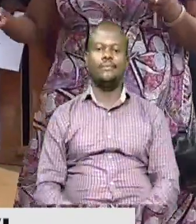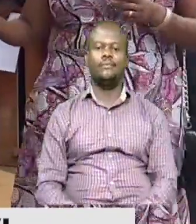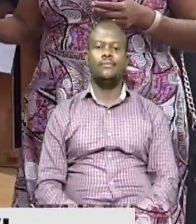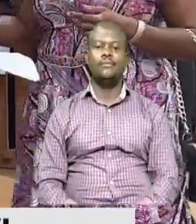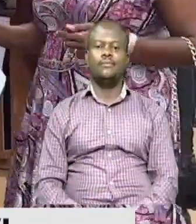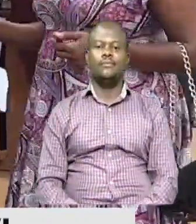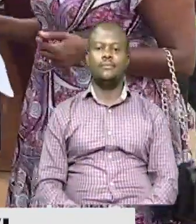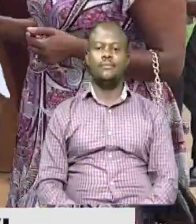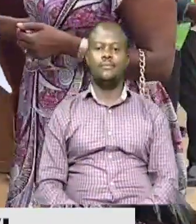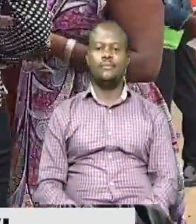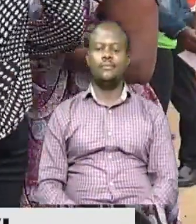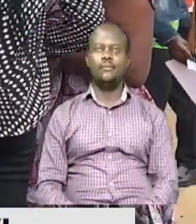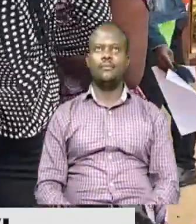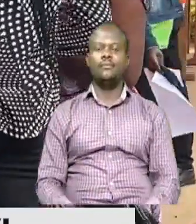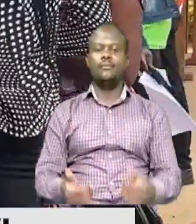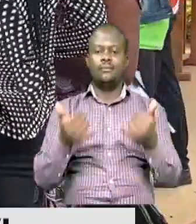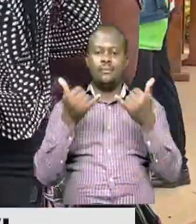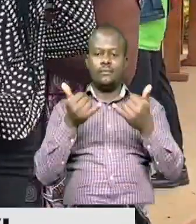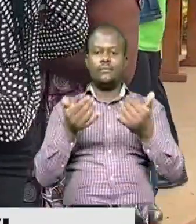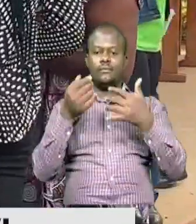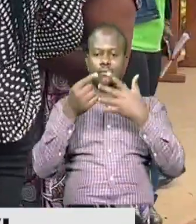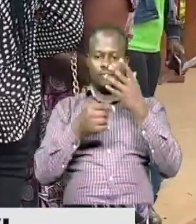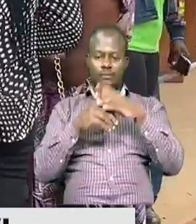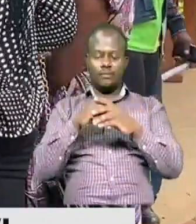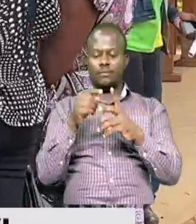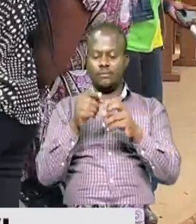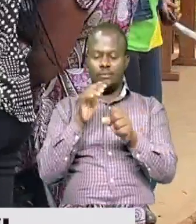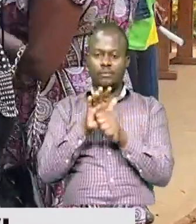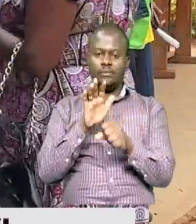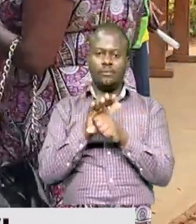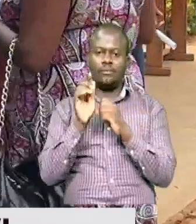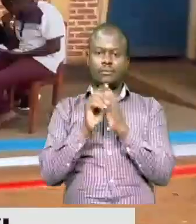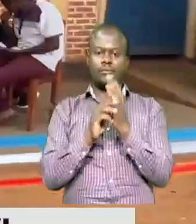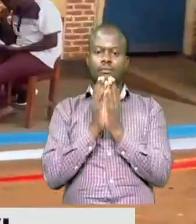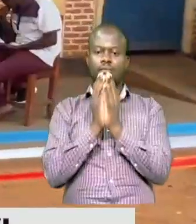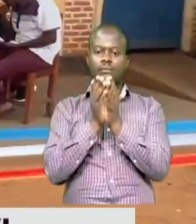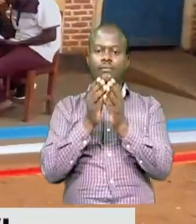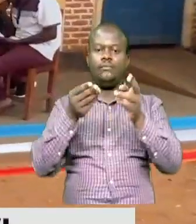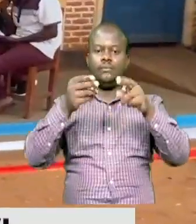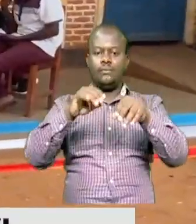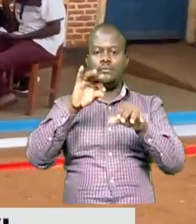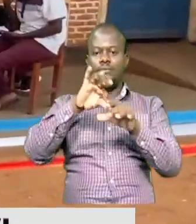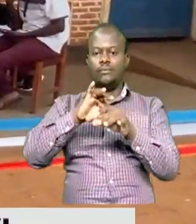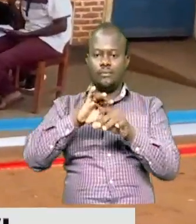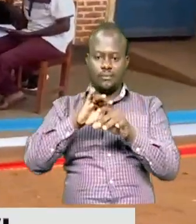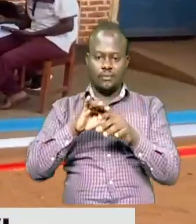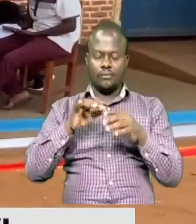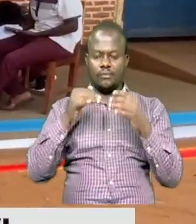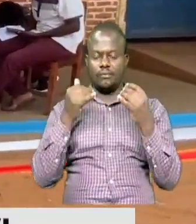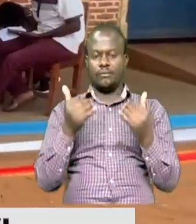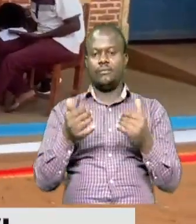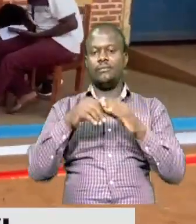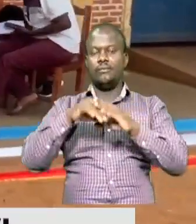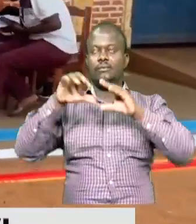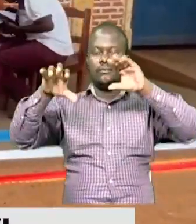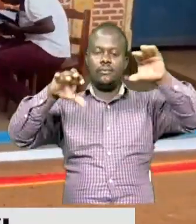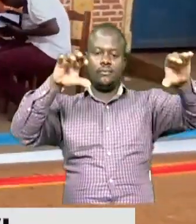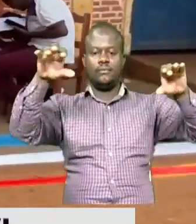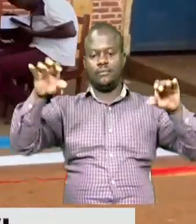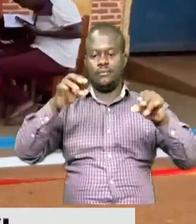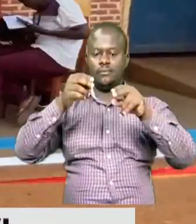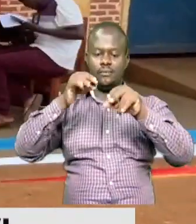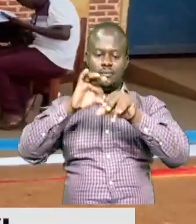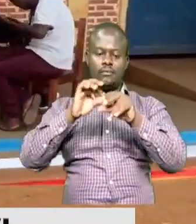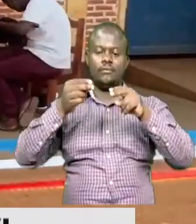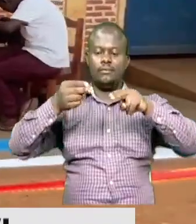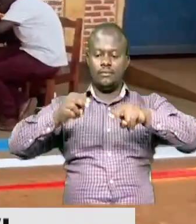ikurikira. Aha rero ni kuri site imwe muri nyinshi ziri mu karere ka Rusizi hagiye habera amatora, naho hirya no hino aya matora akaba